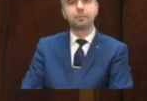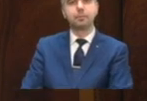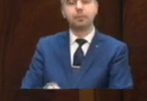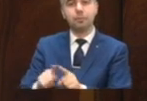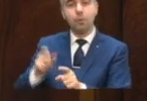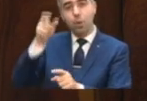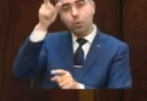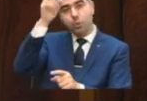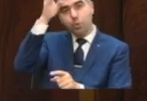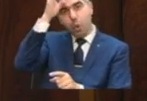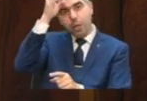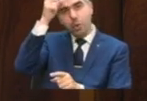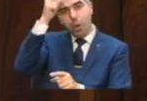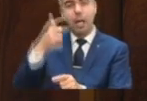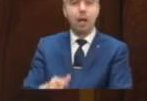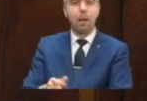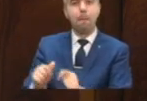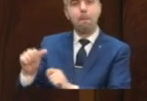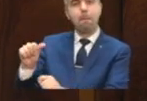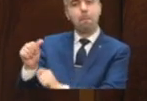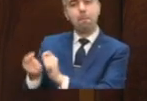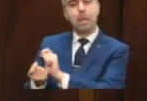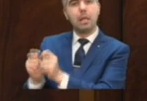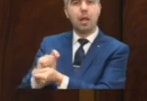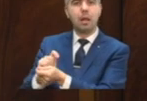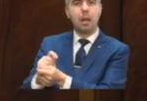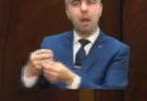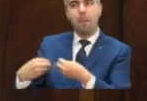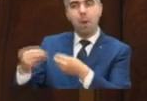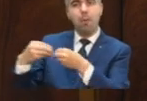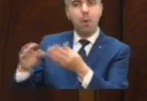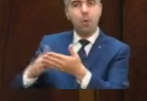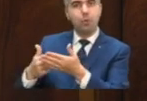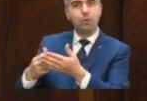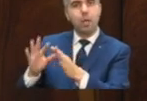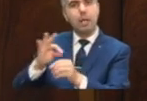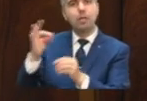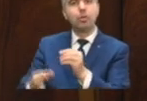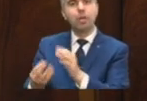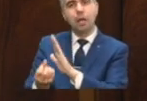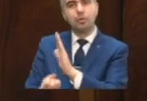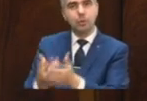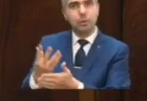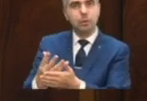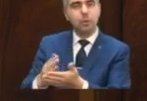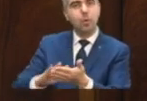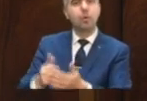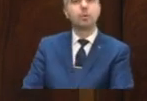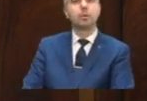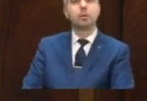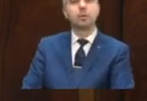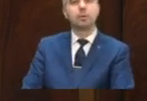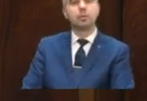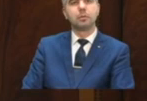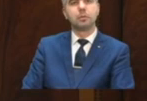تركيا، بدلنا اتفاقيه التبادل الحر، اعطت النتائج ديالها، وحنا غاديين. خصنا